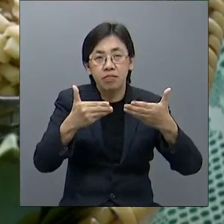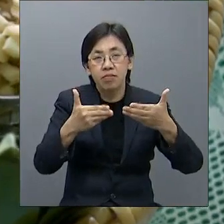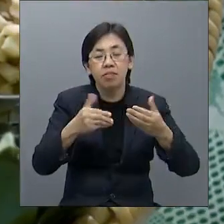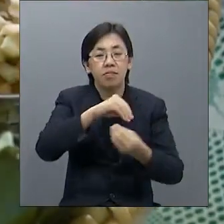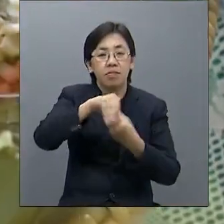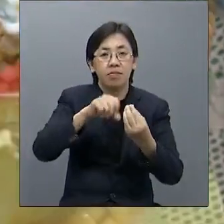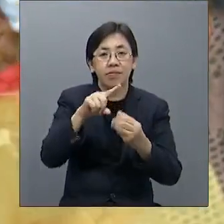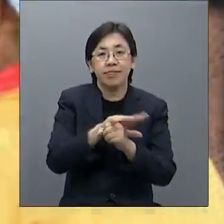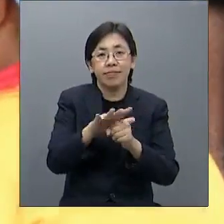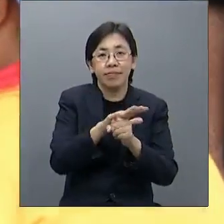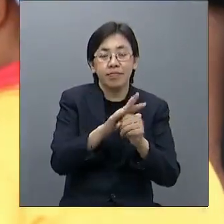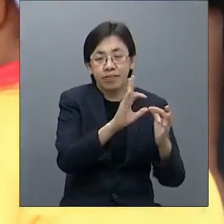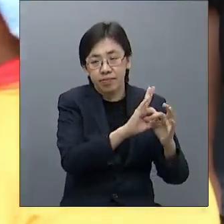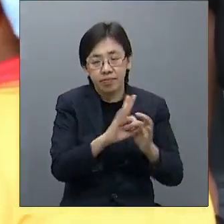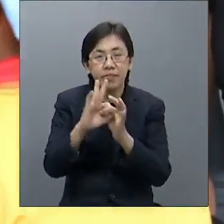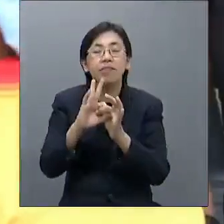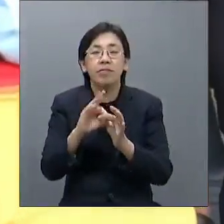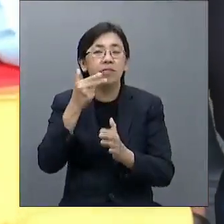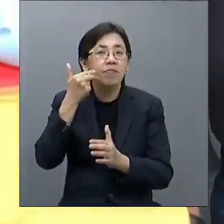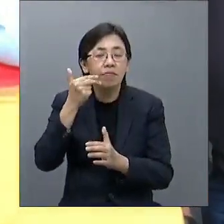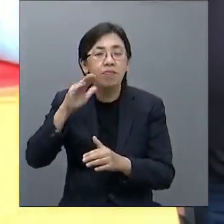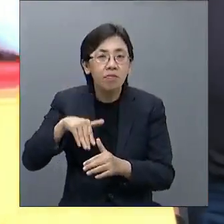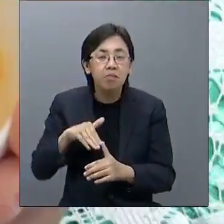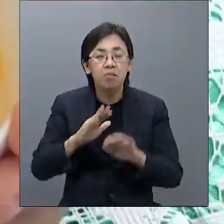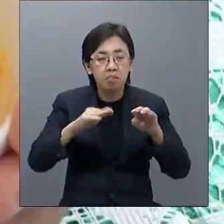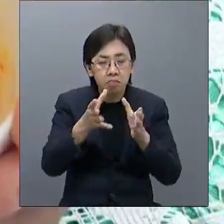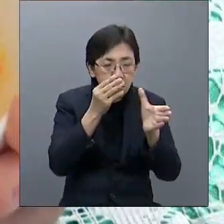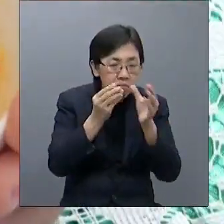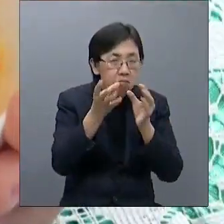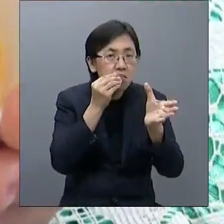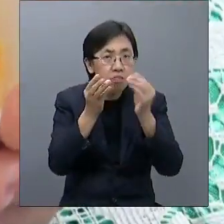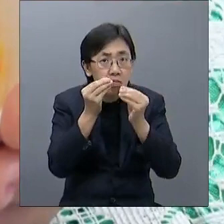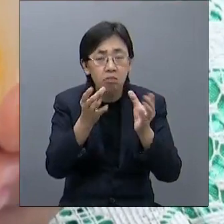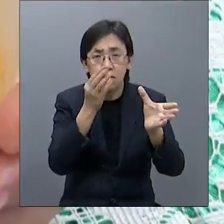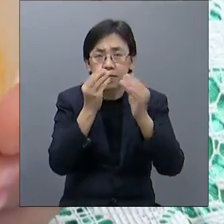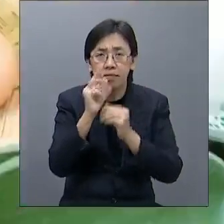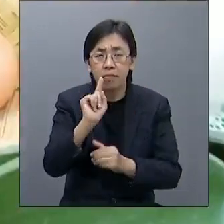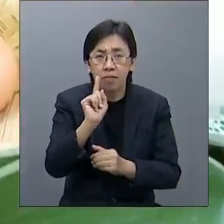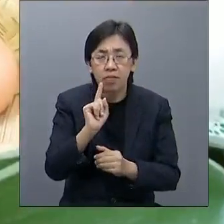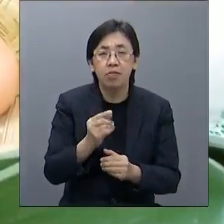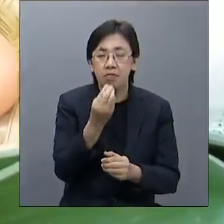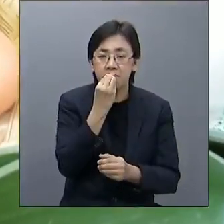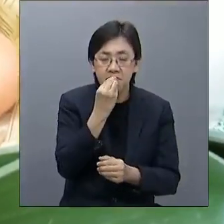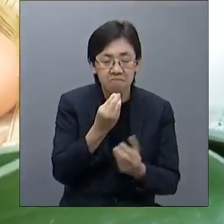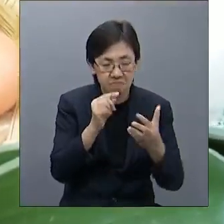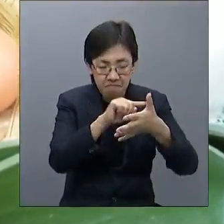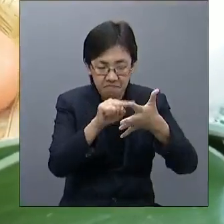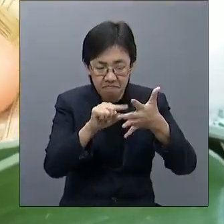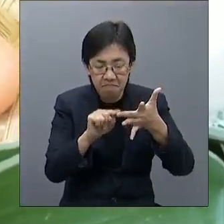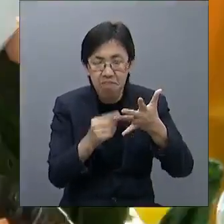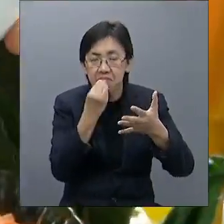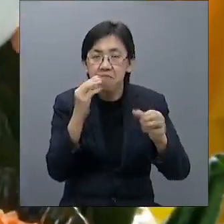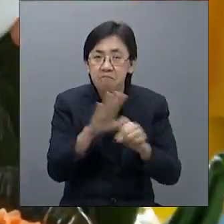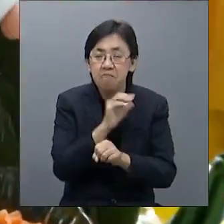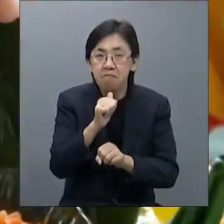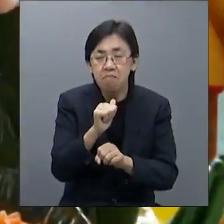พอเพียงมาบูรณาการนะคะให้เด็กได้เรียนรู้ถึงหลักของโภชนาการว่าเหมือนโรงเรียนเรา